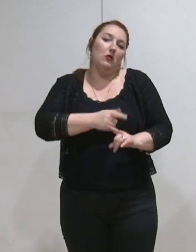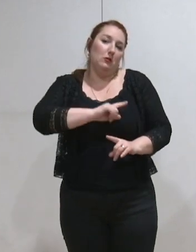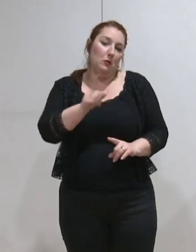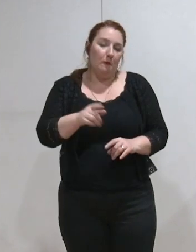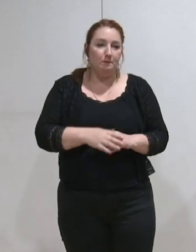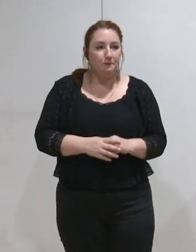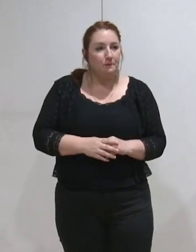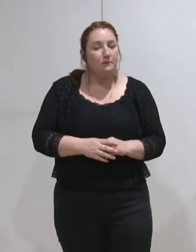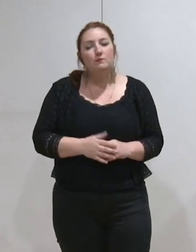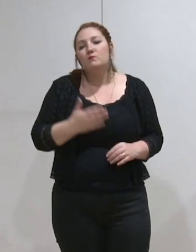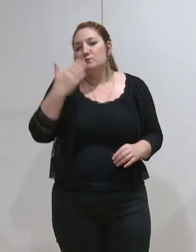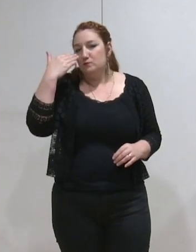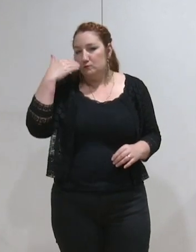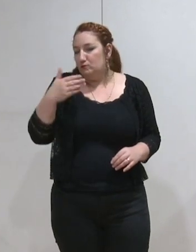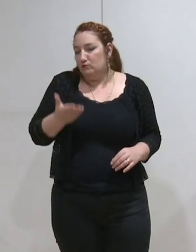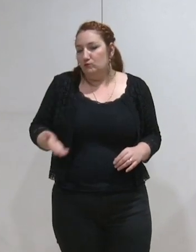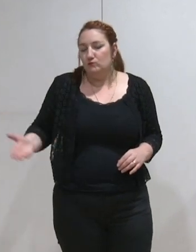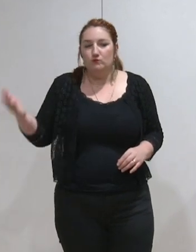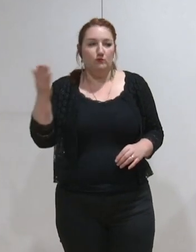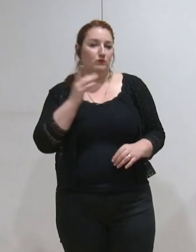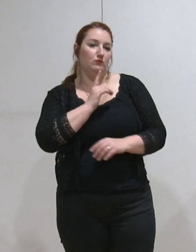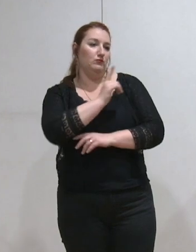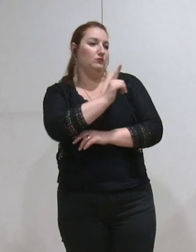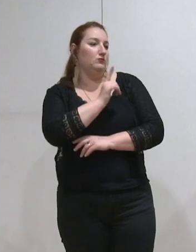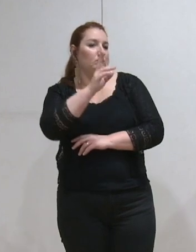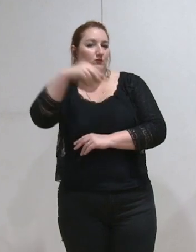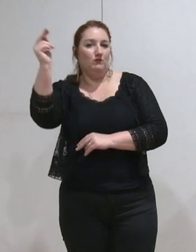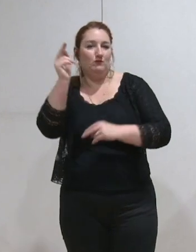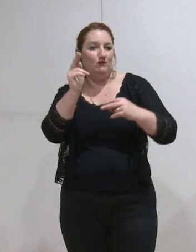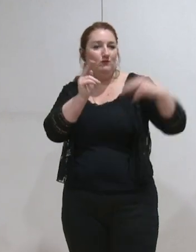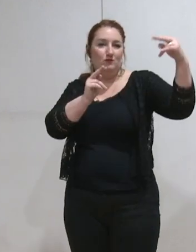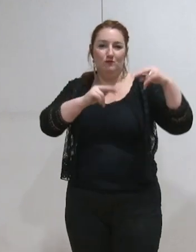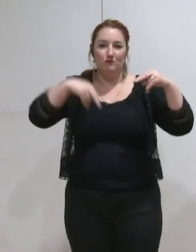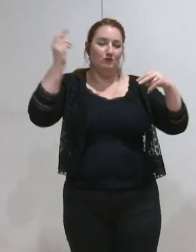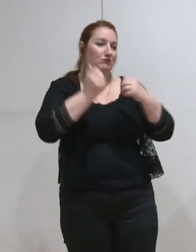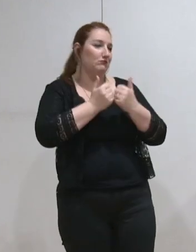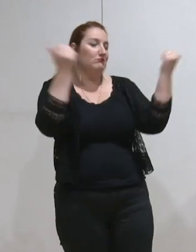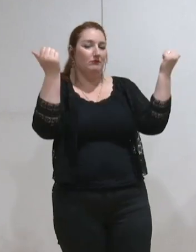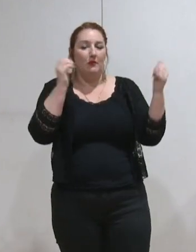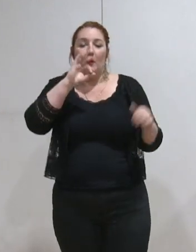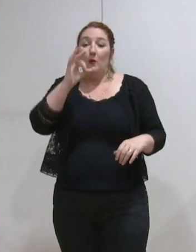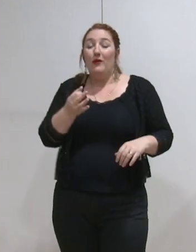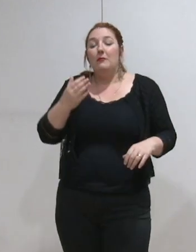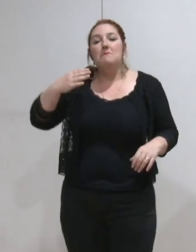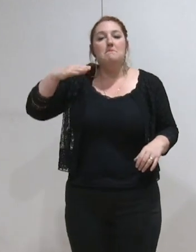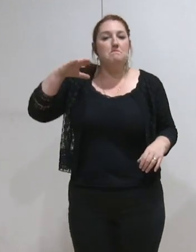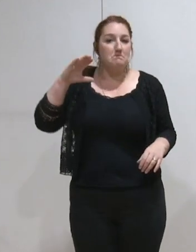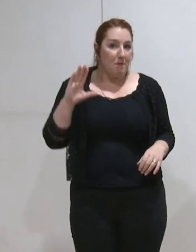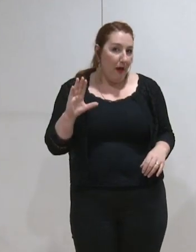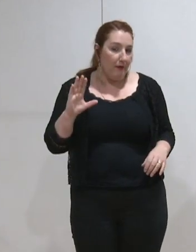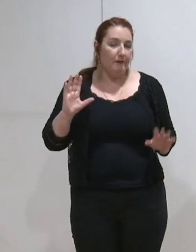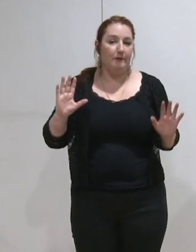une différence d'approche considérable pourtant il n'y a pas